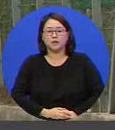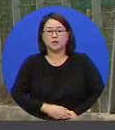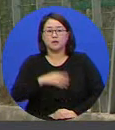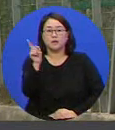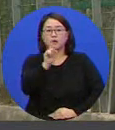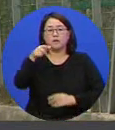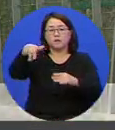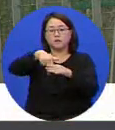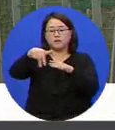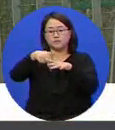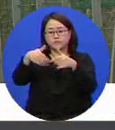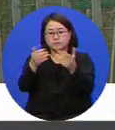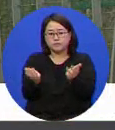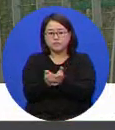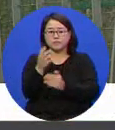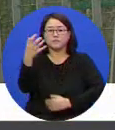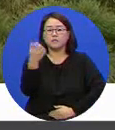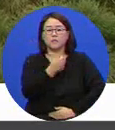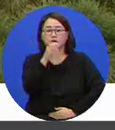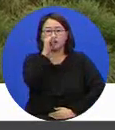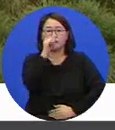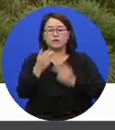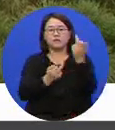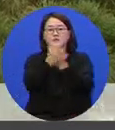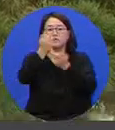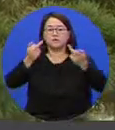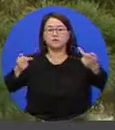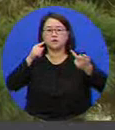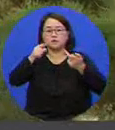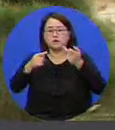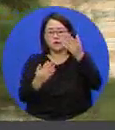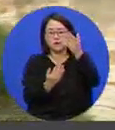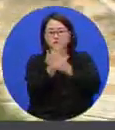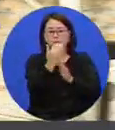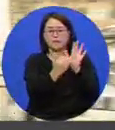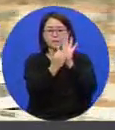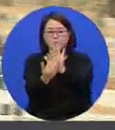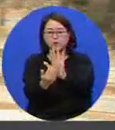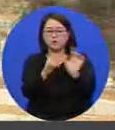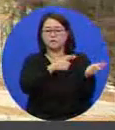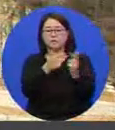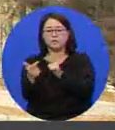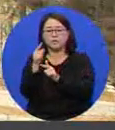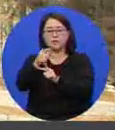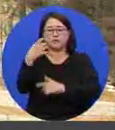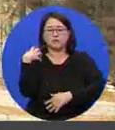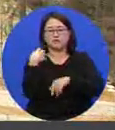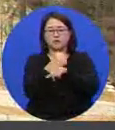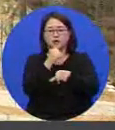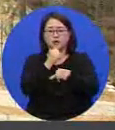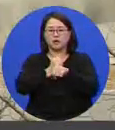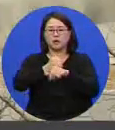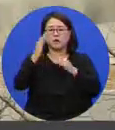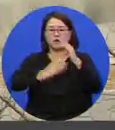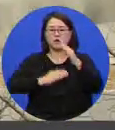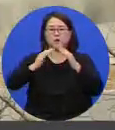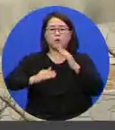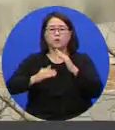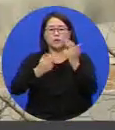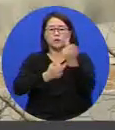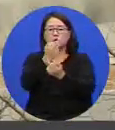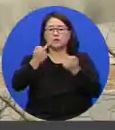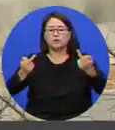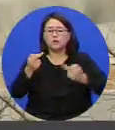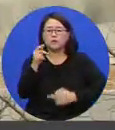한 종교단체가 소유한 야산입니다. 재해를 방지하고 생태계를 보전하는 등의 역할을 하는 공익용산지입니다.